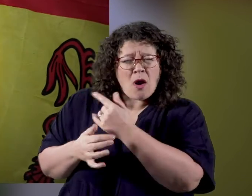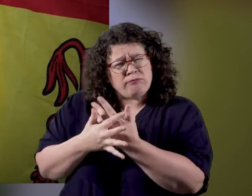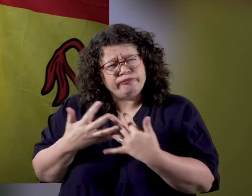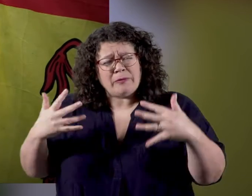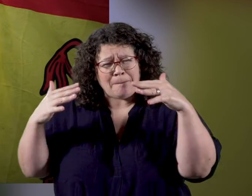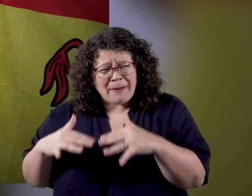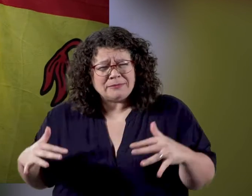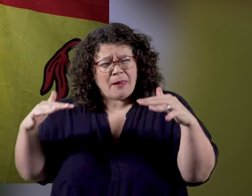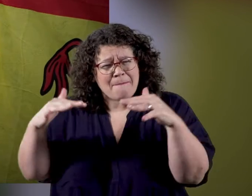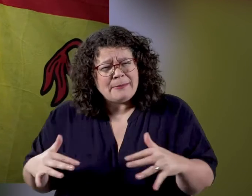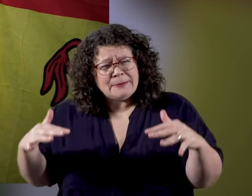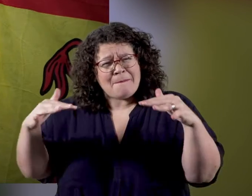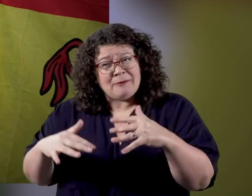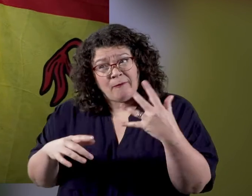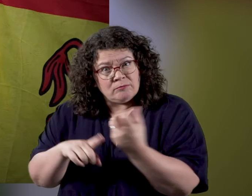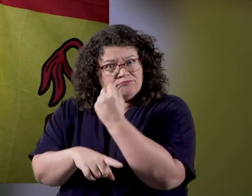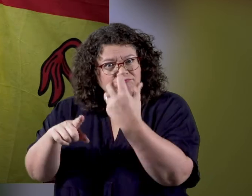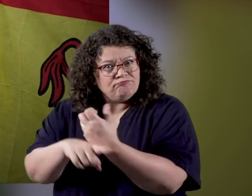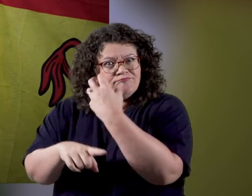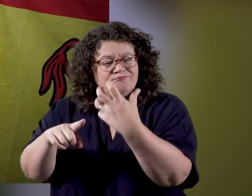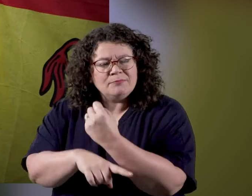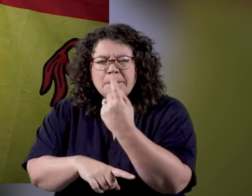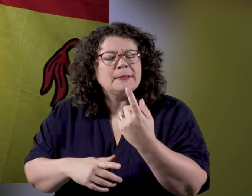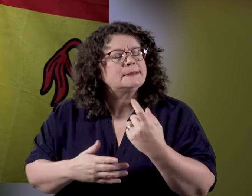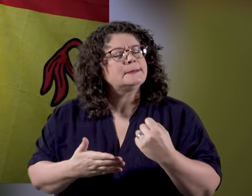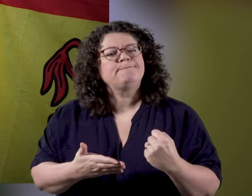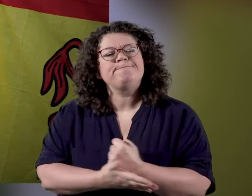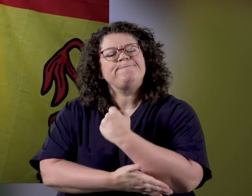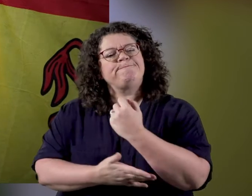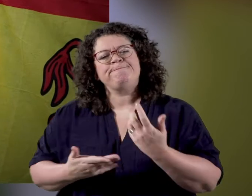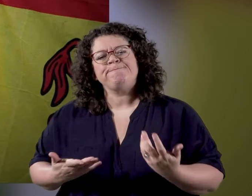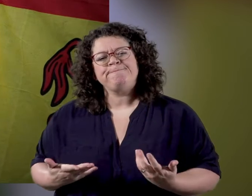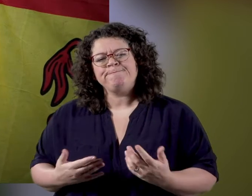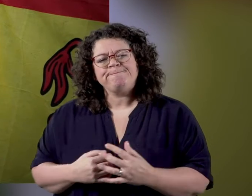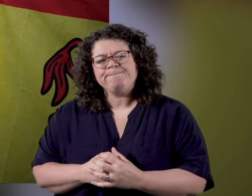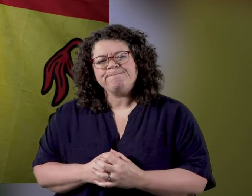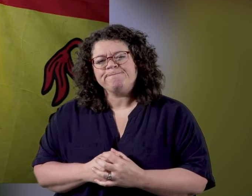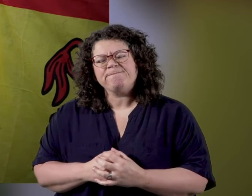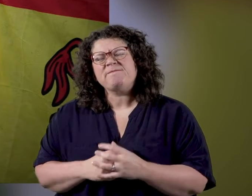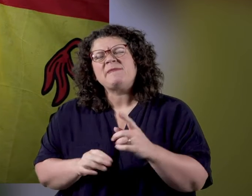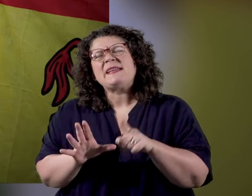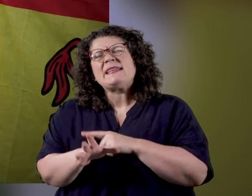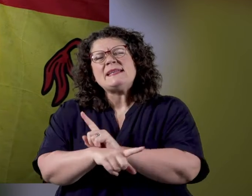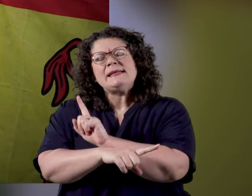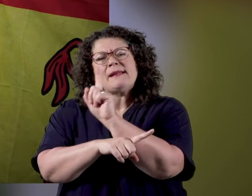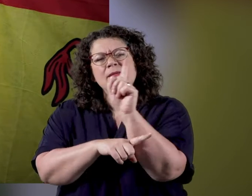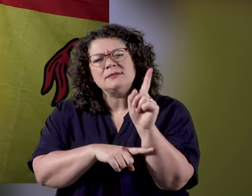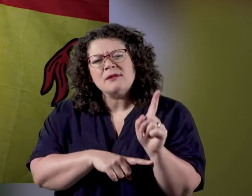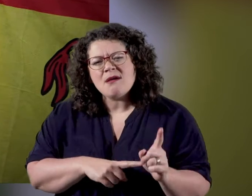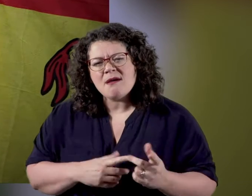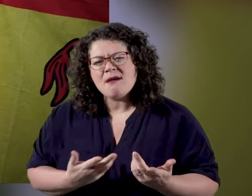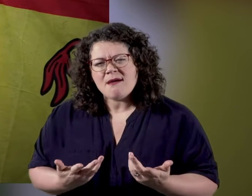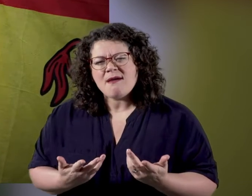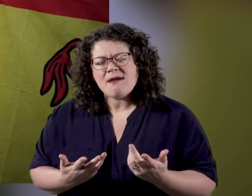Ond yr rhyfela am 8 mlynedd hir, a buddigoliaeth i Owain mewn sawl brwydr. Ni ddaeth